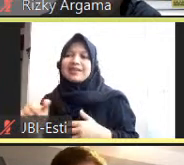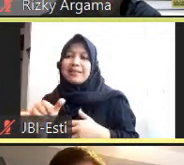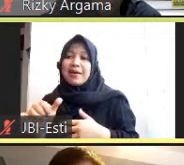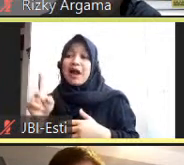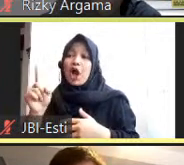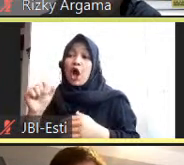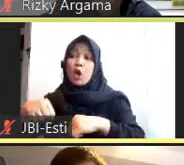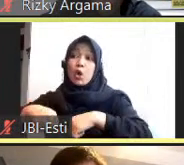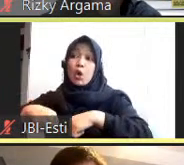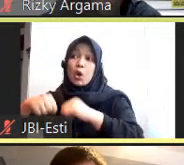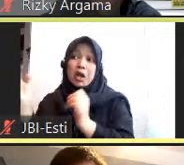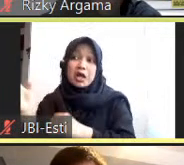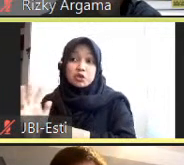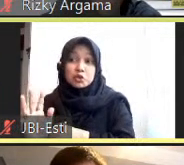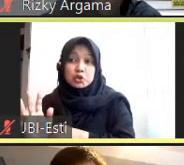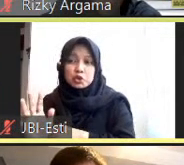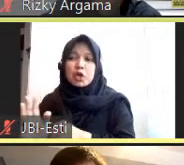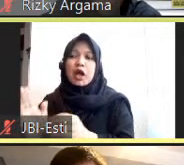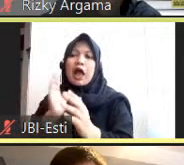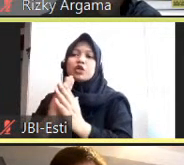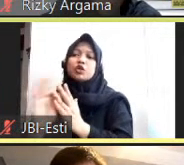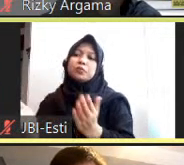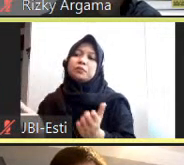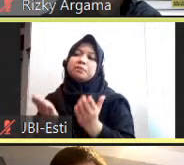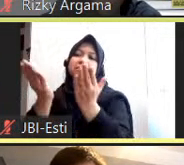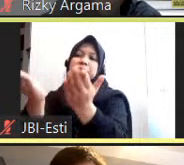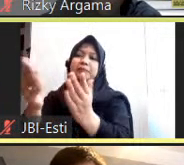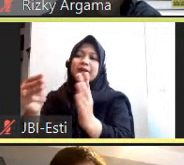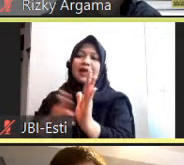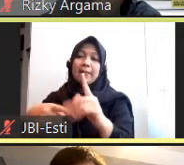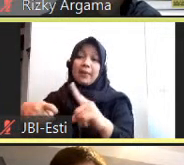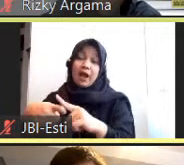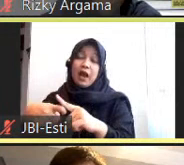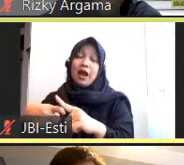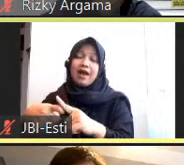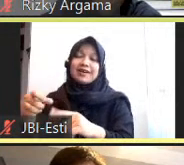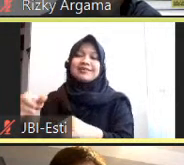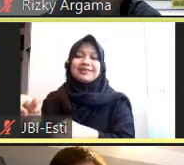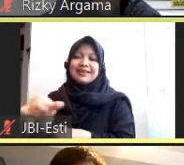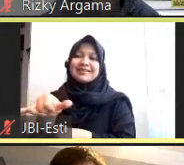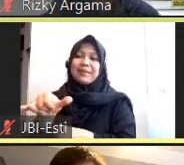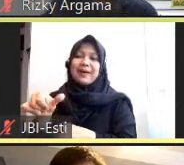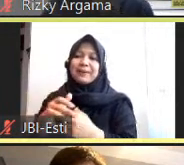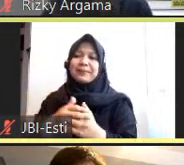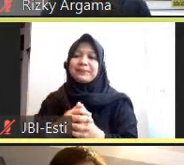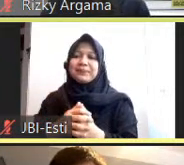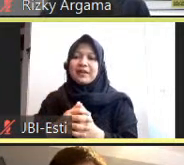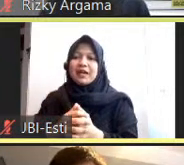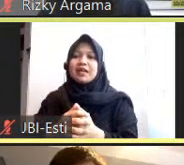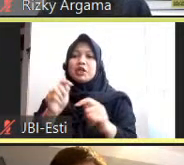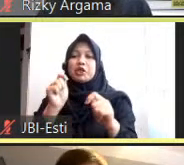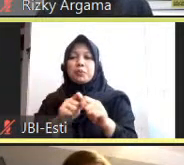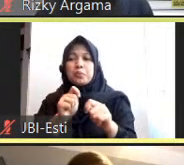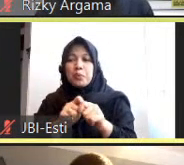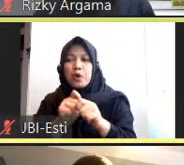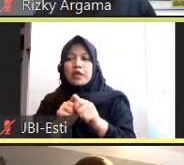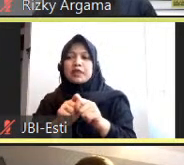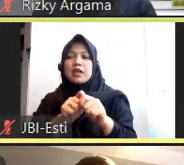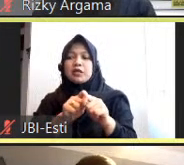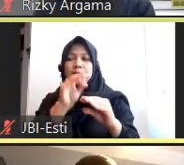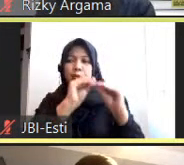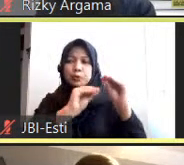silakan ke Mahkamah Konstitusi. Kira begitu. Jadi dibuat secara tertutup,